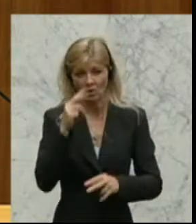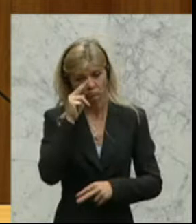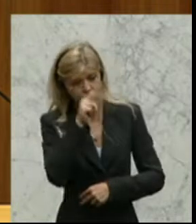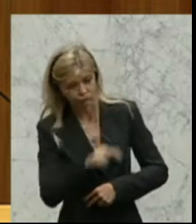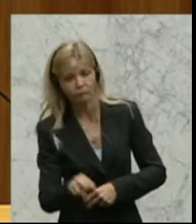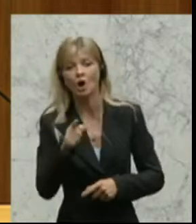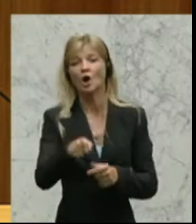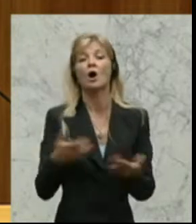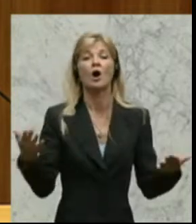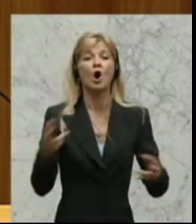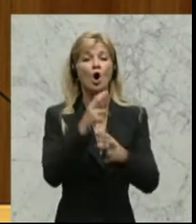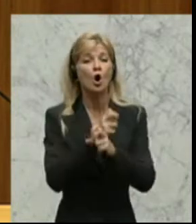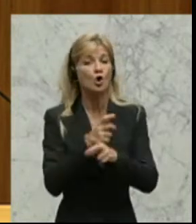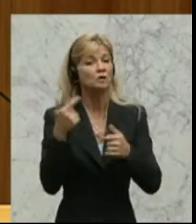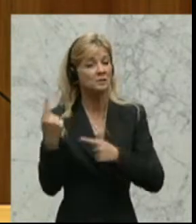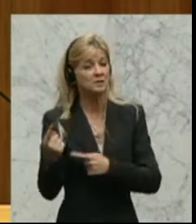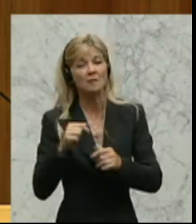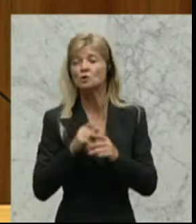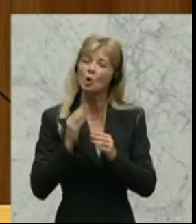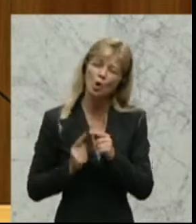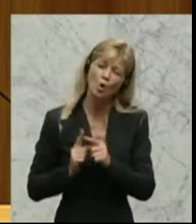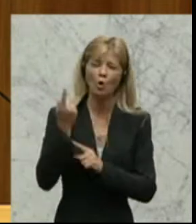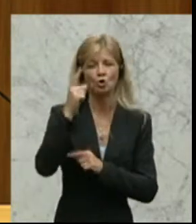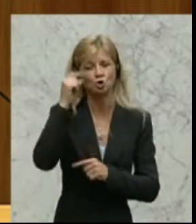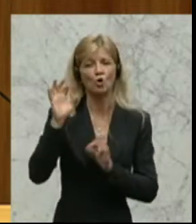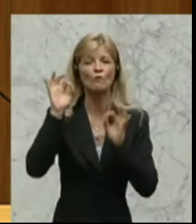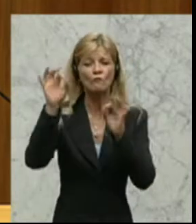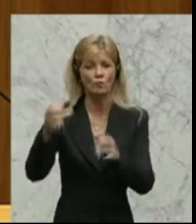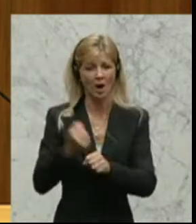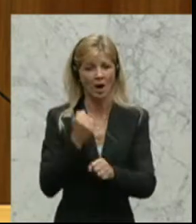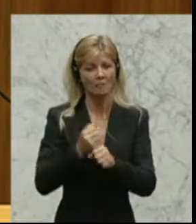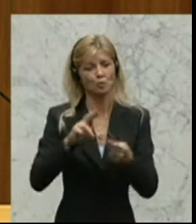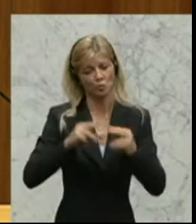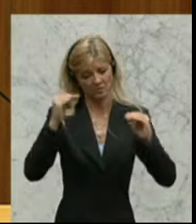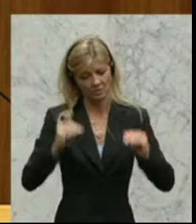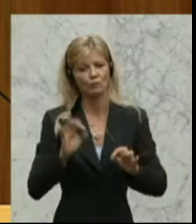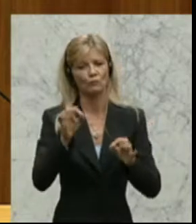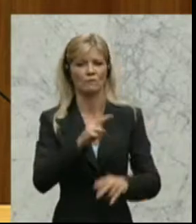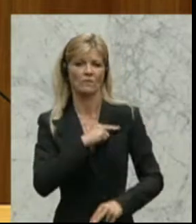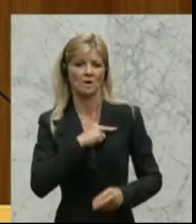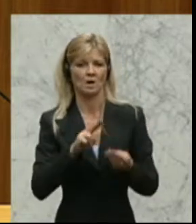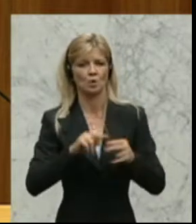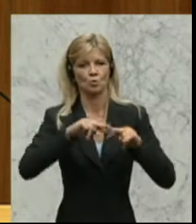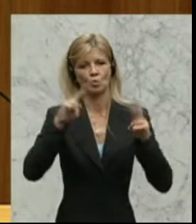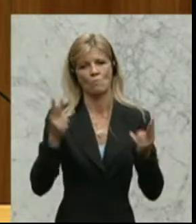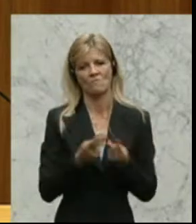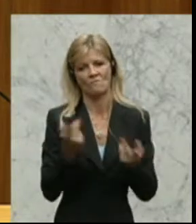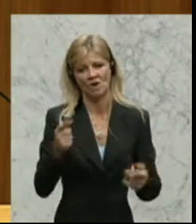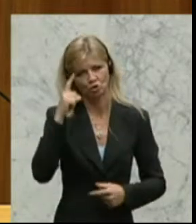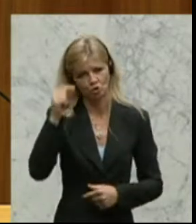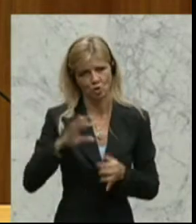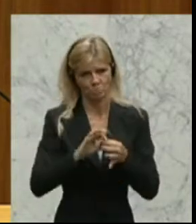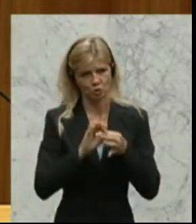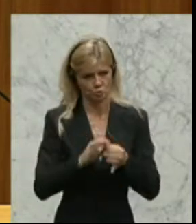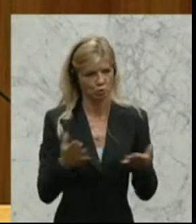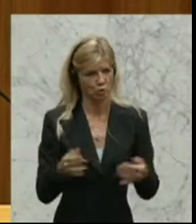Niedrigsteuerland für vermögensbezogene Steuern und für umweltbezogene Steuern. Und das sagt bitte wirklich nicht nur die Grünen und die Rote Jugend und der